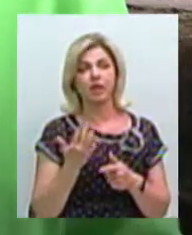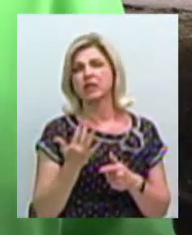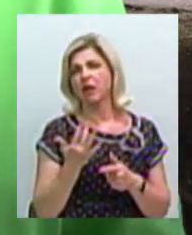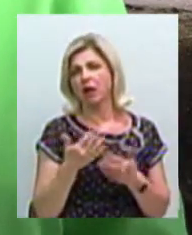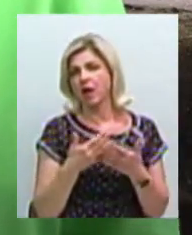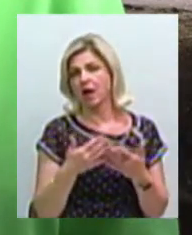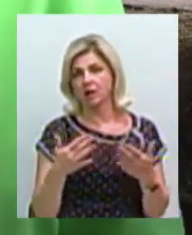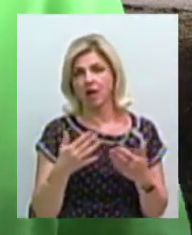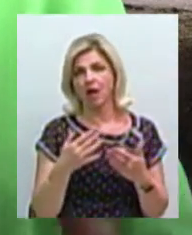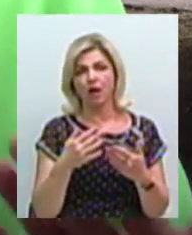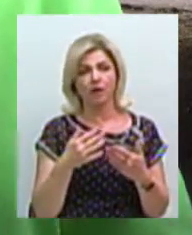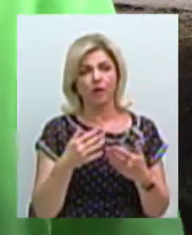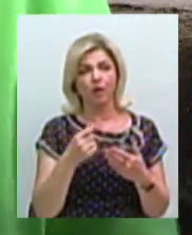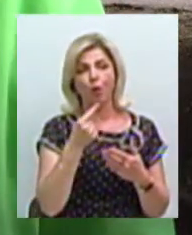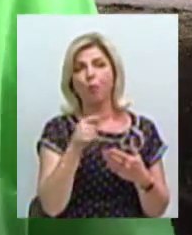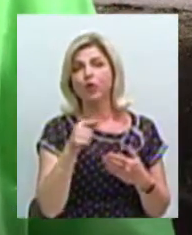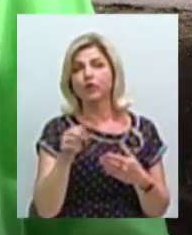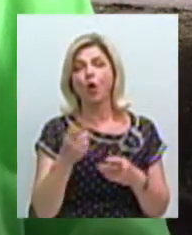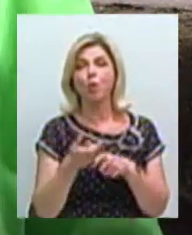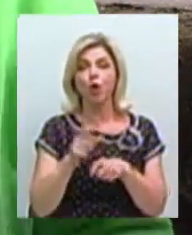скільки-небудь позначок більш ніж одну.